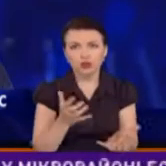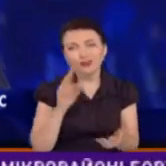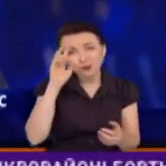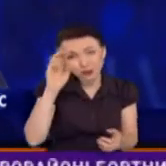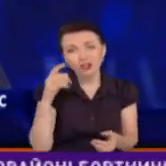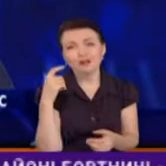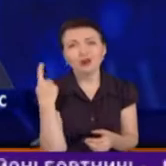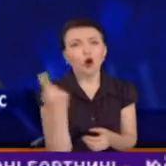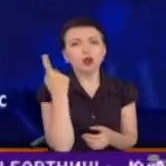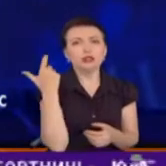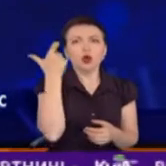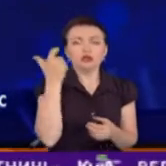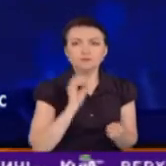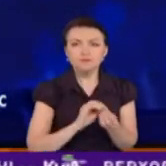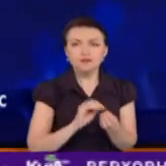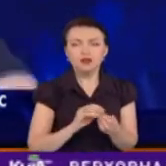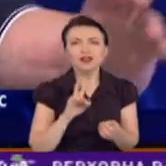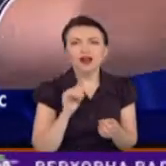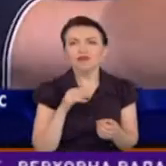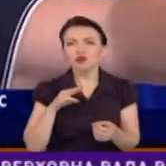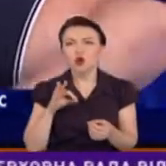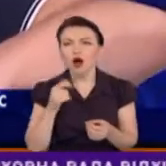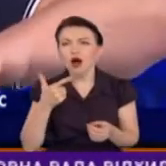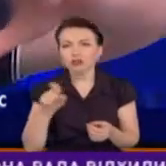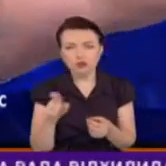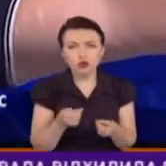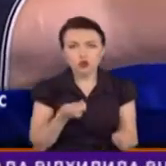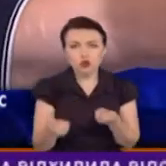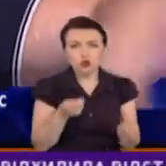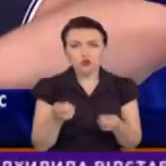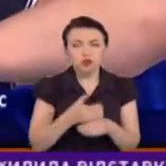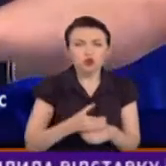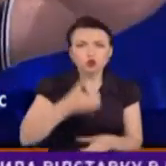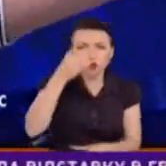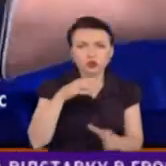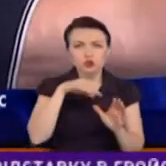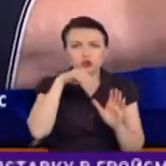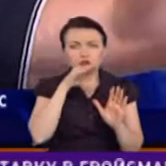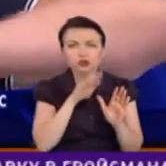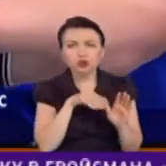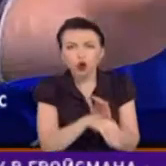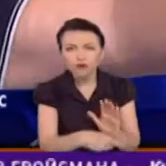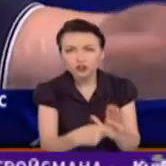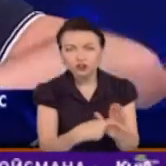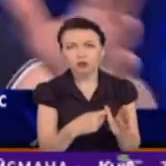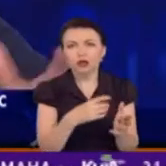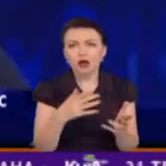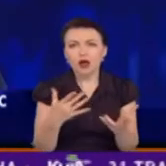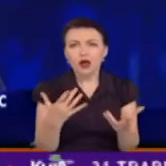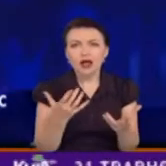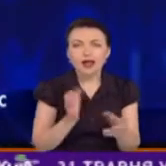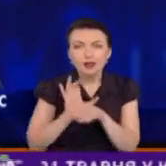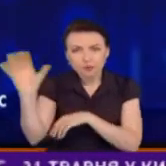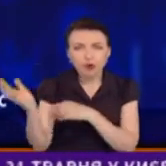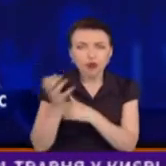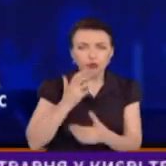Яка різниця? Я маю на увазі НАК «Нафтогаз». Він володіє, управляє трубами, сховищами, імпортом, експортом, всім там все відправляє.